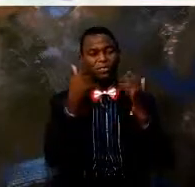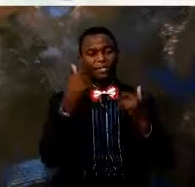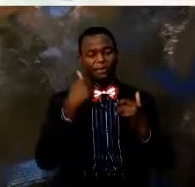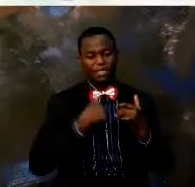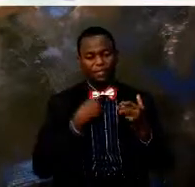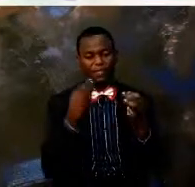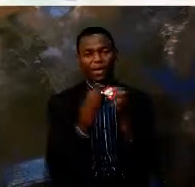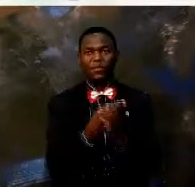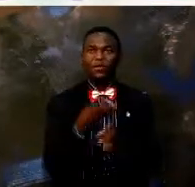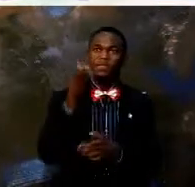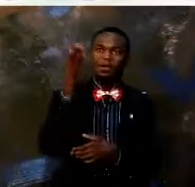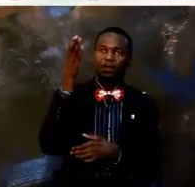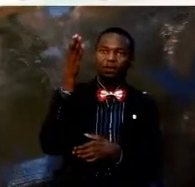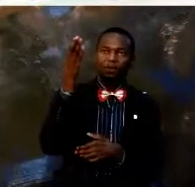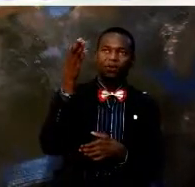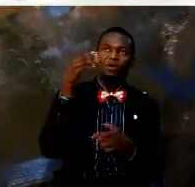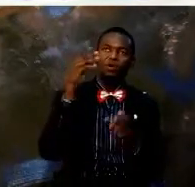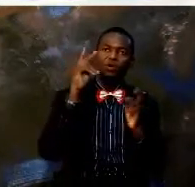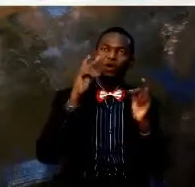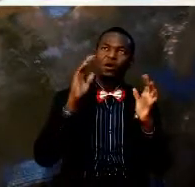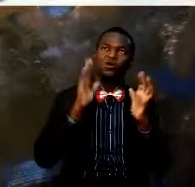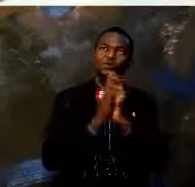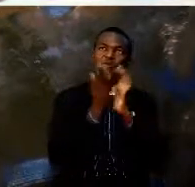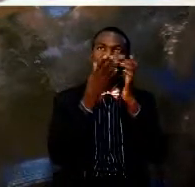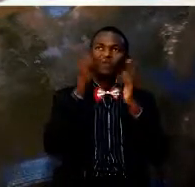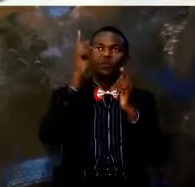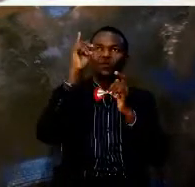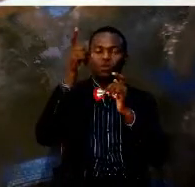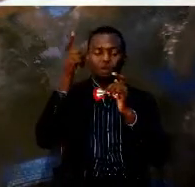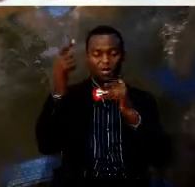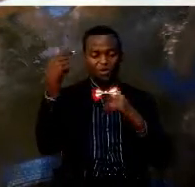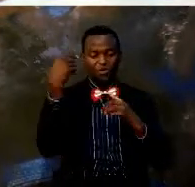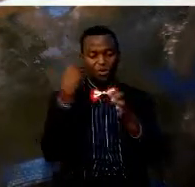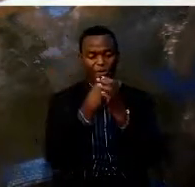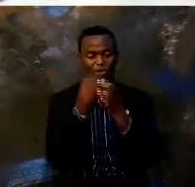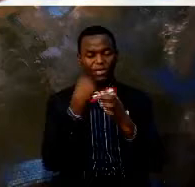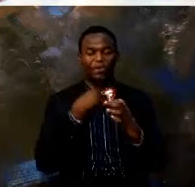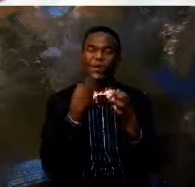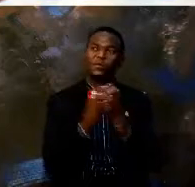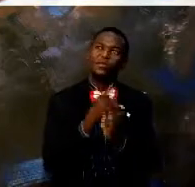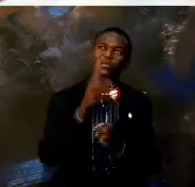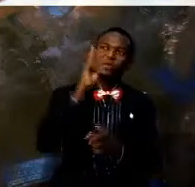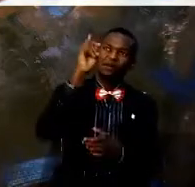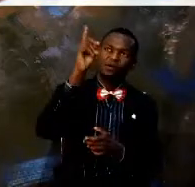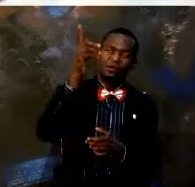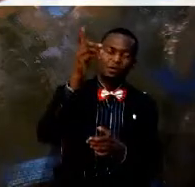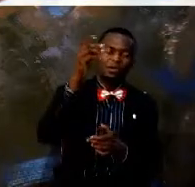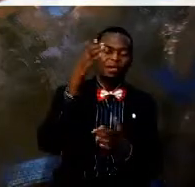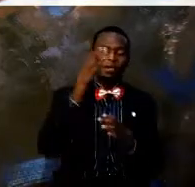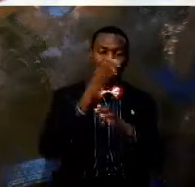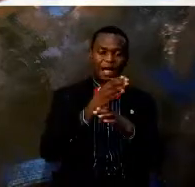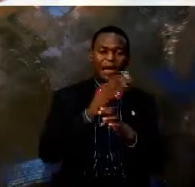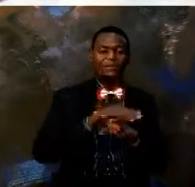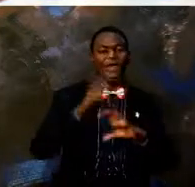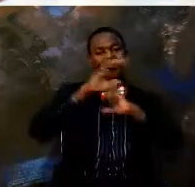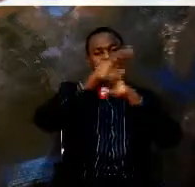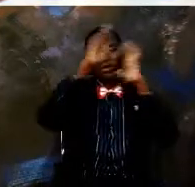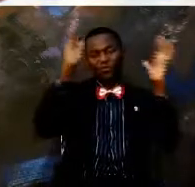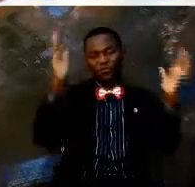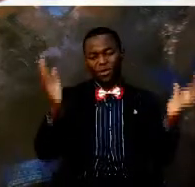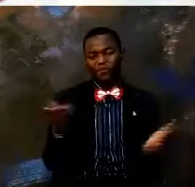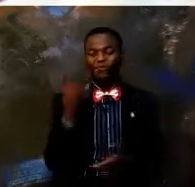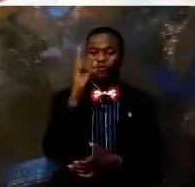pamoja nawe kwa utukufu ule niliokuwa nao pamoja nawe kabla ya ulimwengu